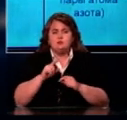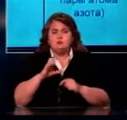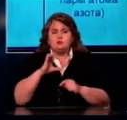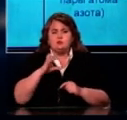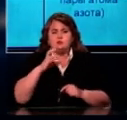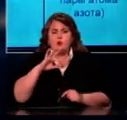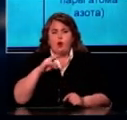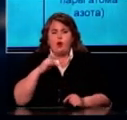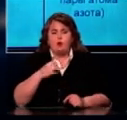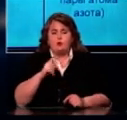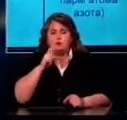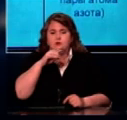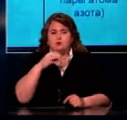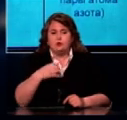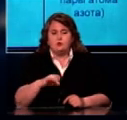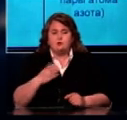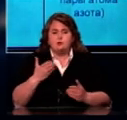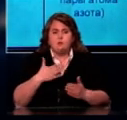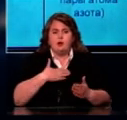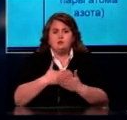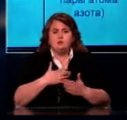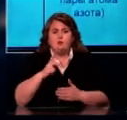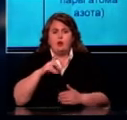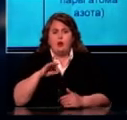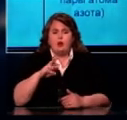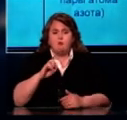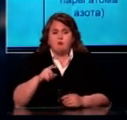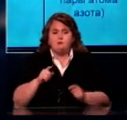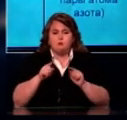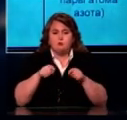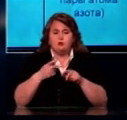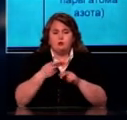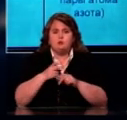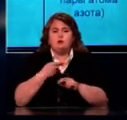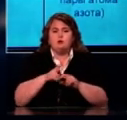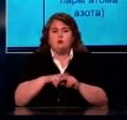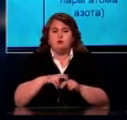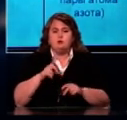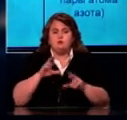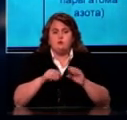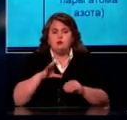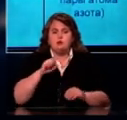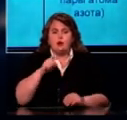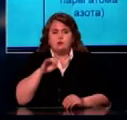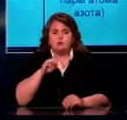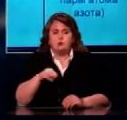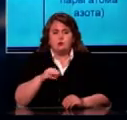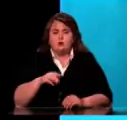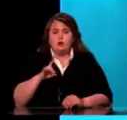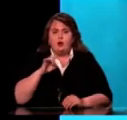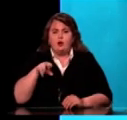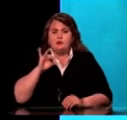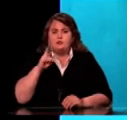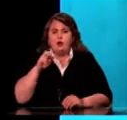соляной кислотой самый активный элемент, который вступает в эту реакцию, является азот. Радикалы в